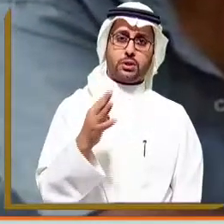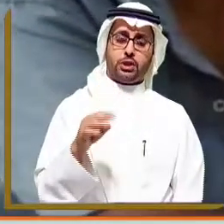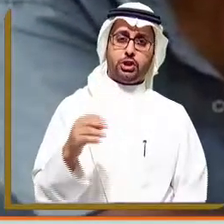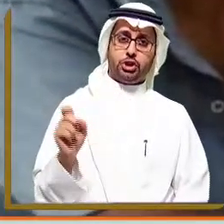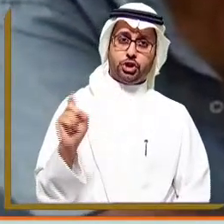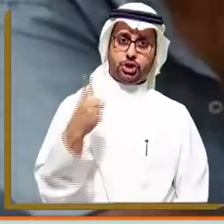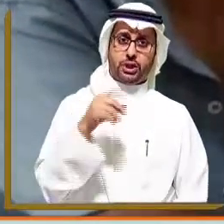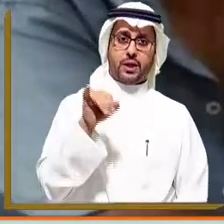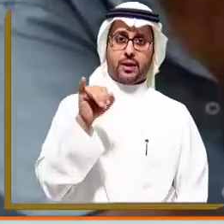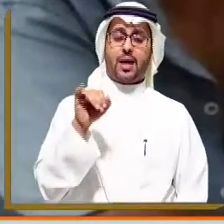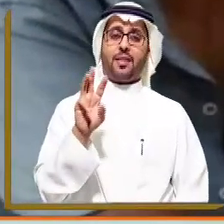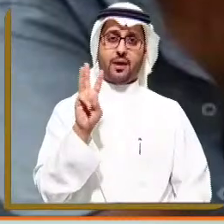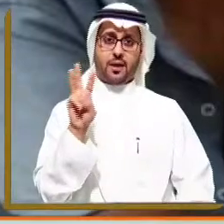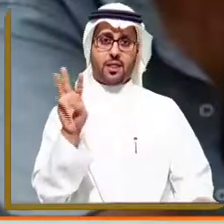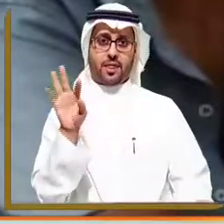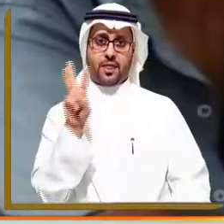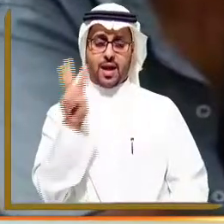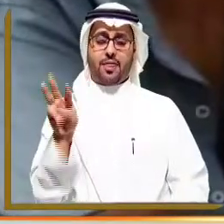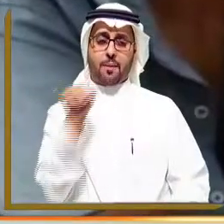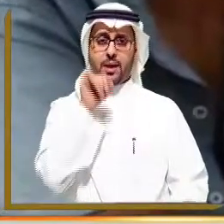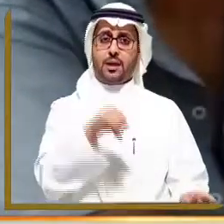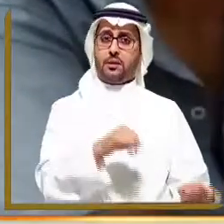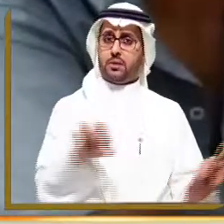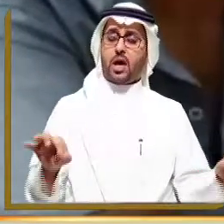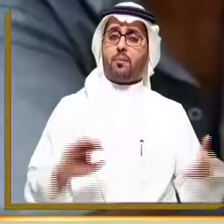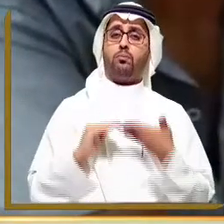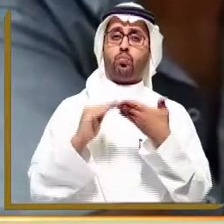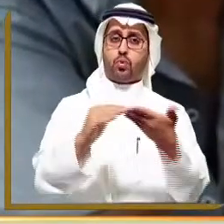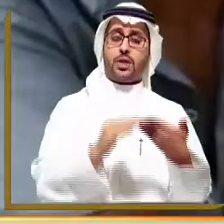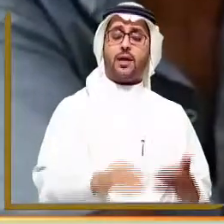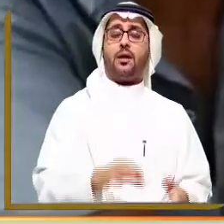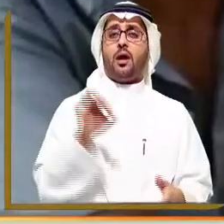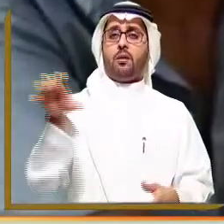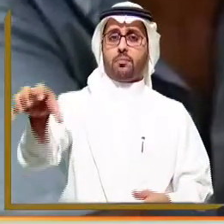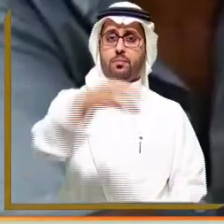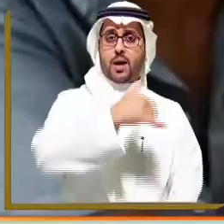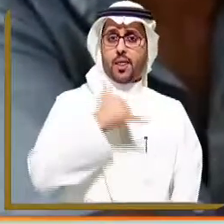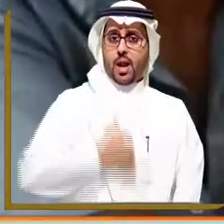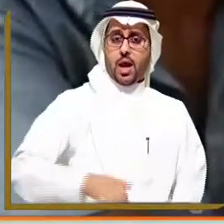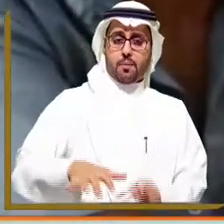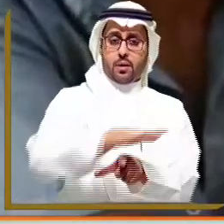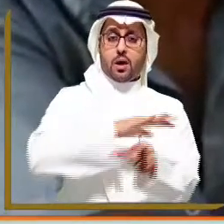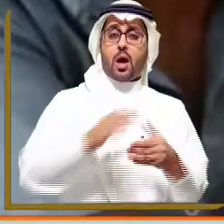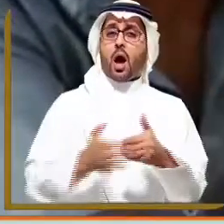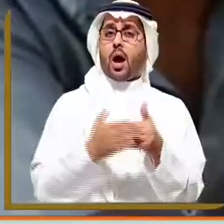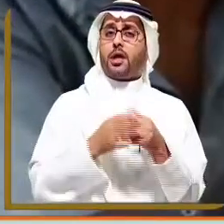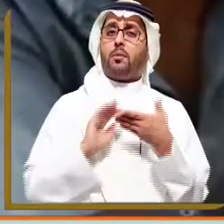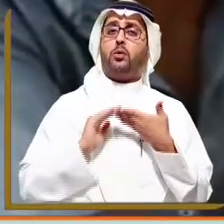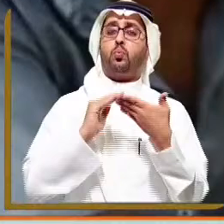الجعدة الصحي في مديرية ميدي بمحافظة حجة اليمنية خدماتها العلاجية